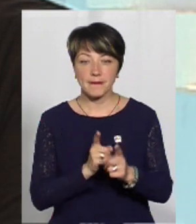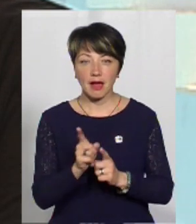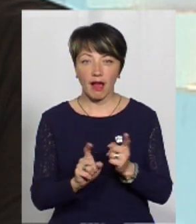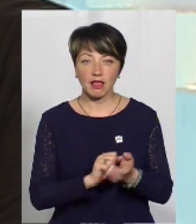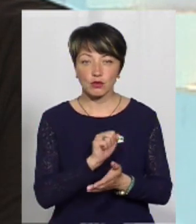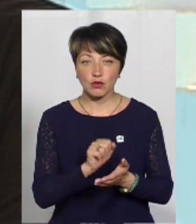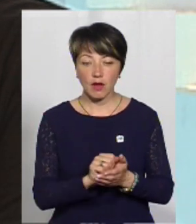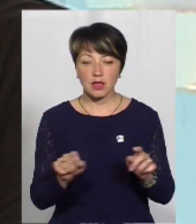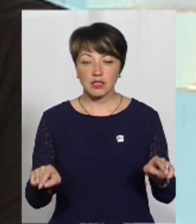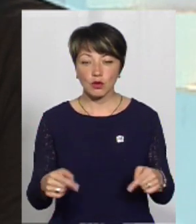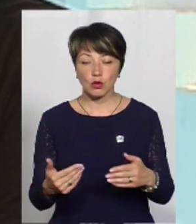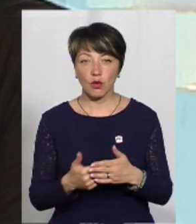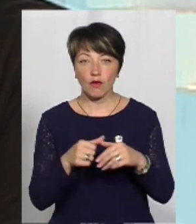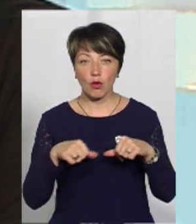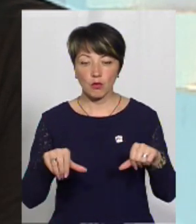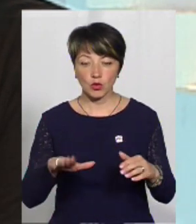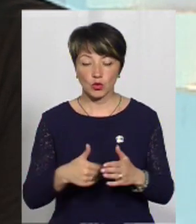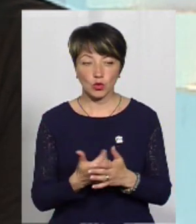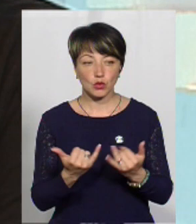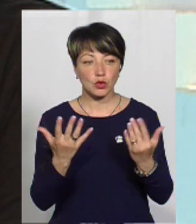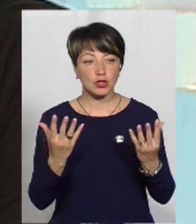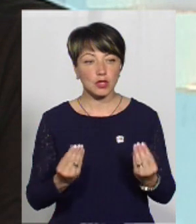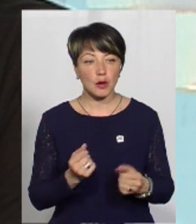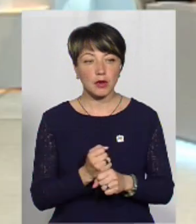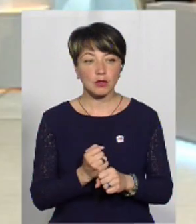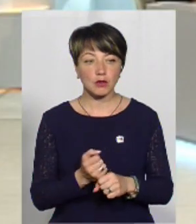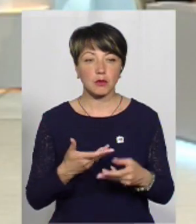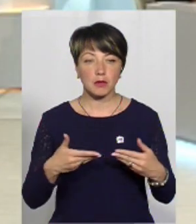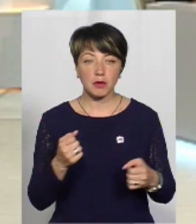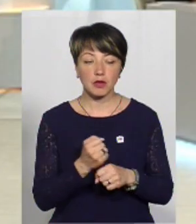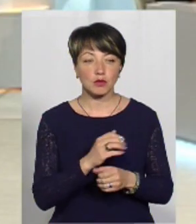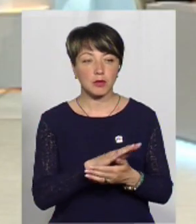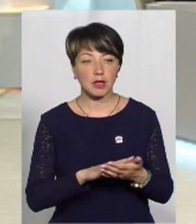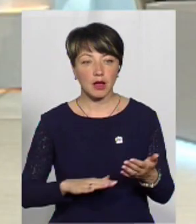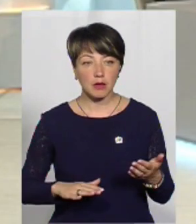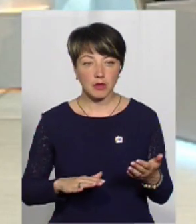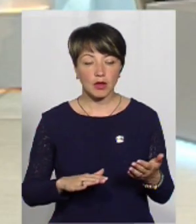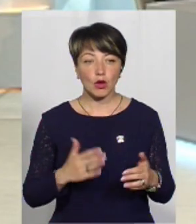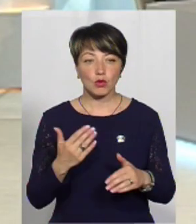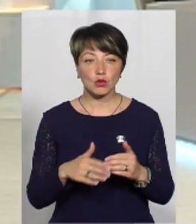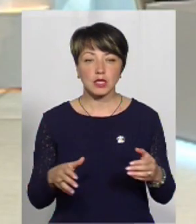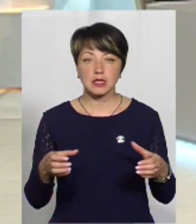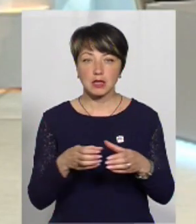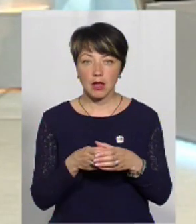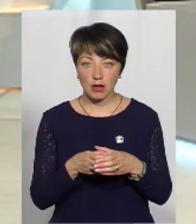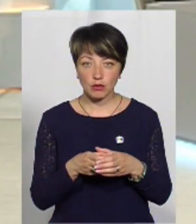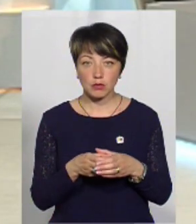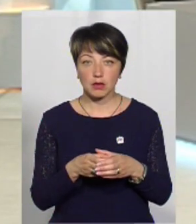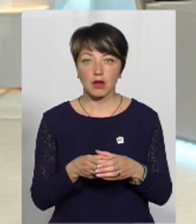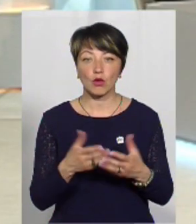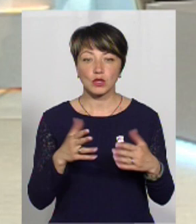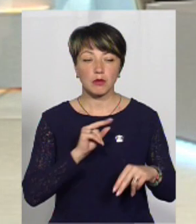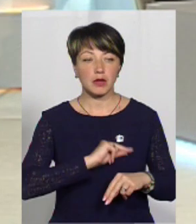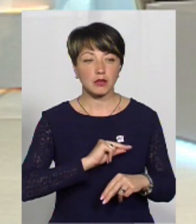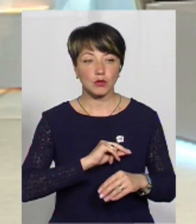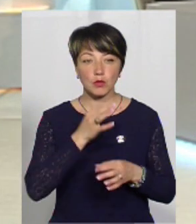от створилася нова комісія, яка працює по сьогоднішній день, і ми працюємо далі. Ми працюємо вже складом, який вже працює, і